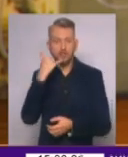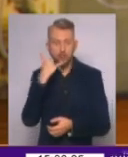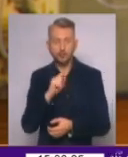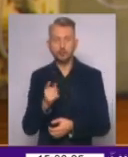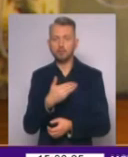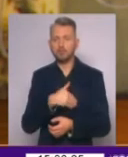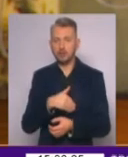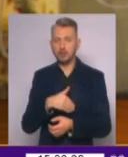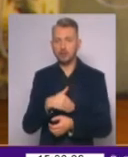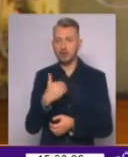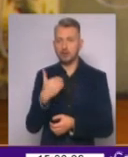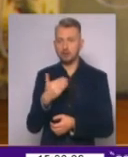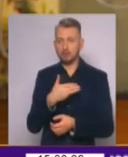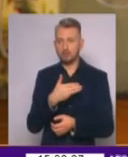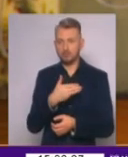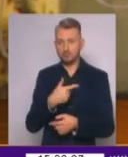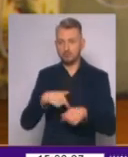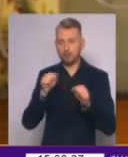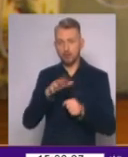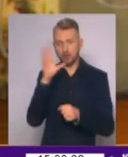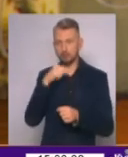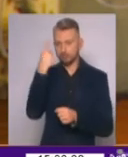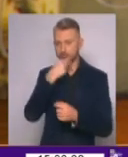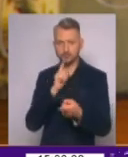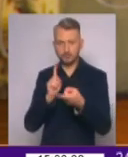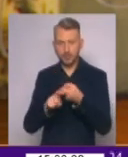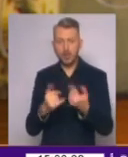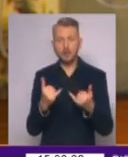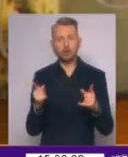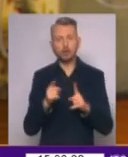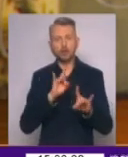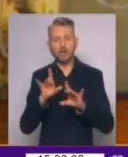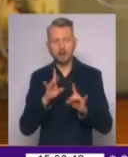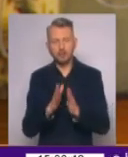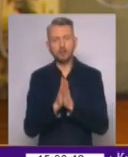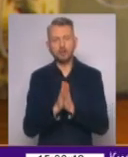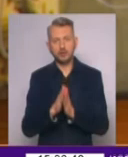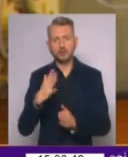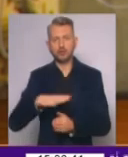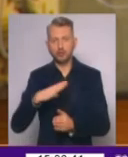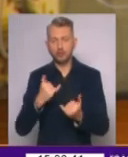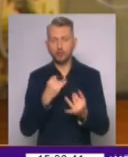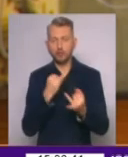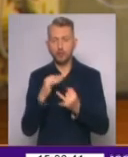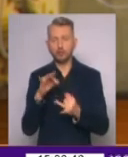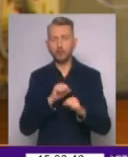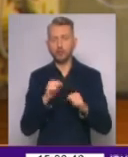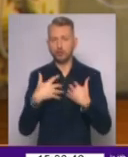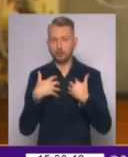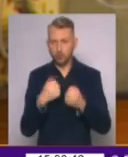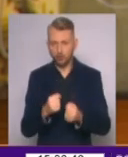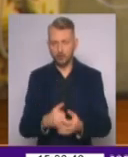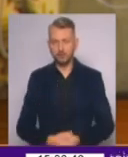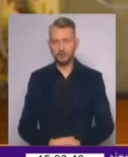могли особисто з вами сконтактуватися. Зараз ми йдемо на невеличку рекламу. Будь ласка, не перемикайте, дочекайтеся. Сьогодні говоримо про охорону здоров'я, тож будьте з